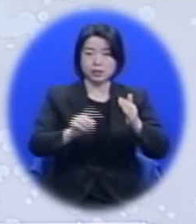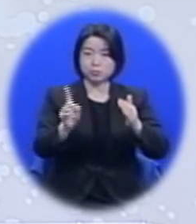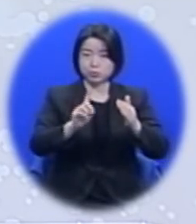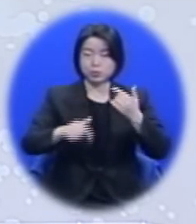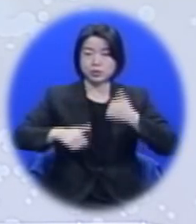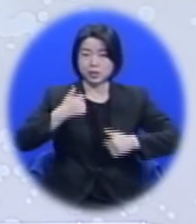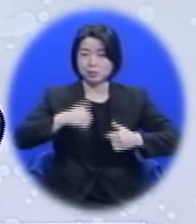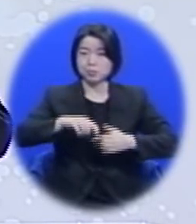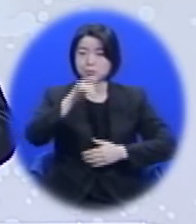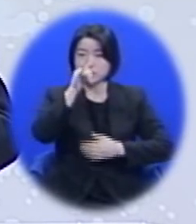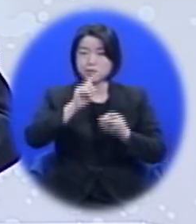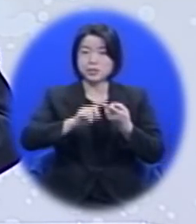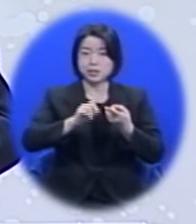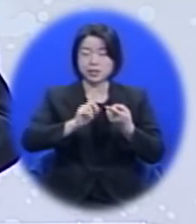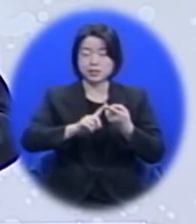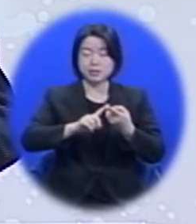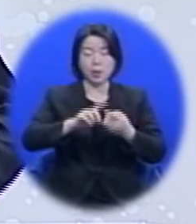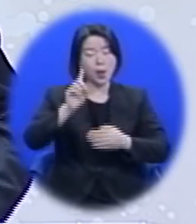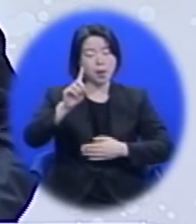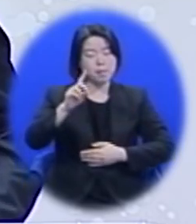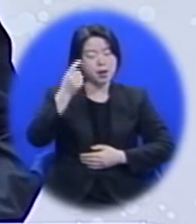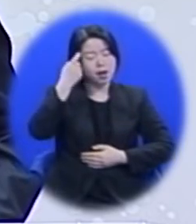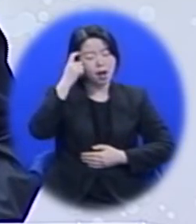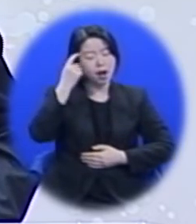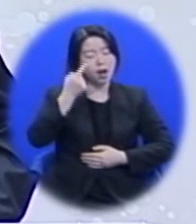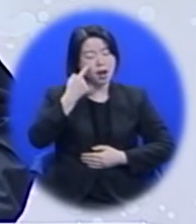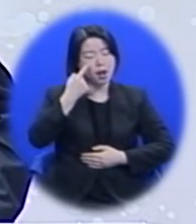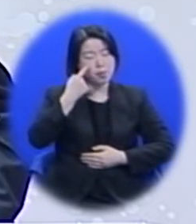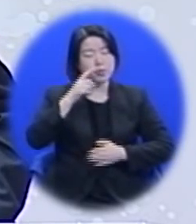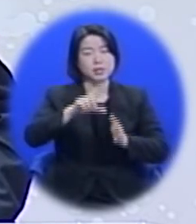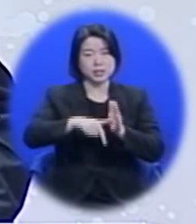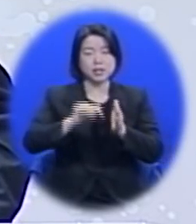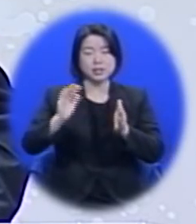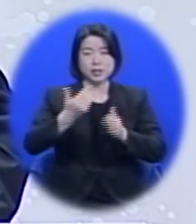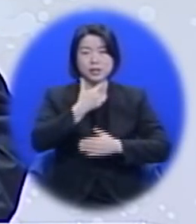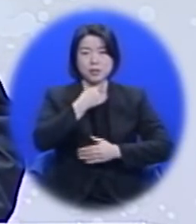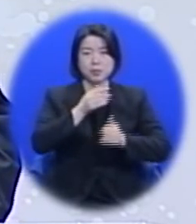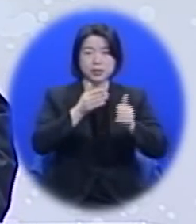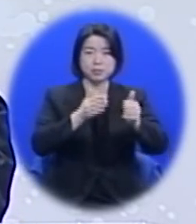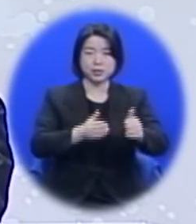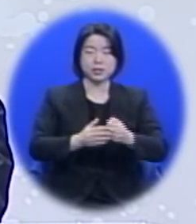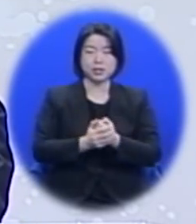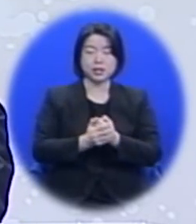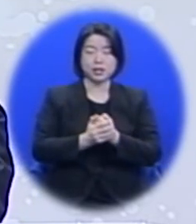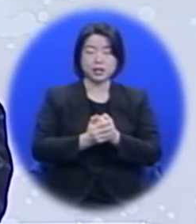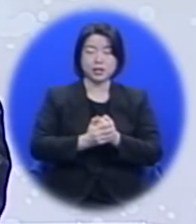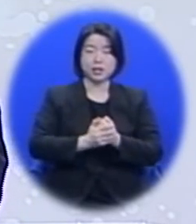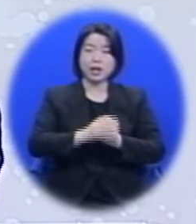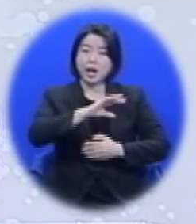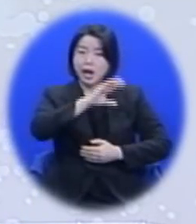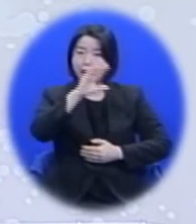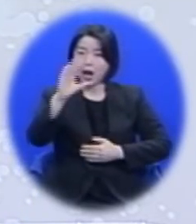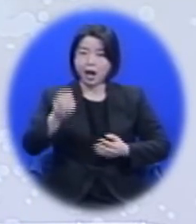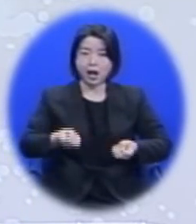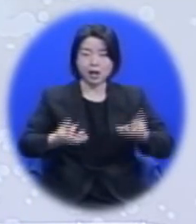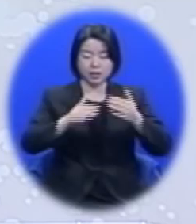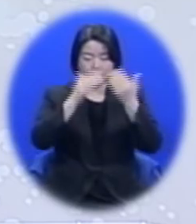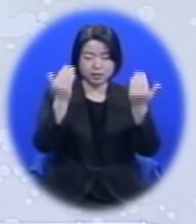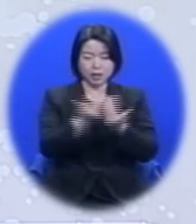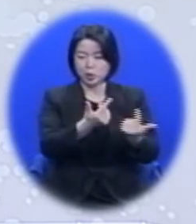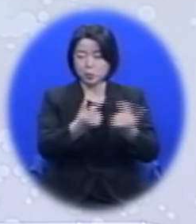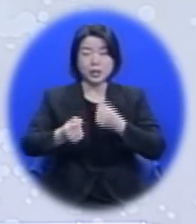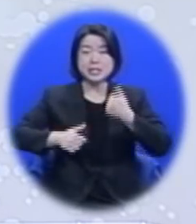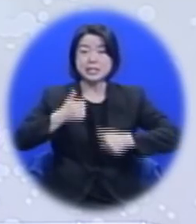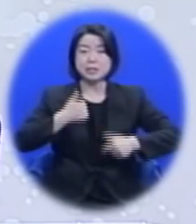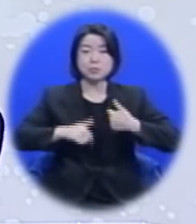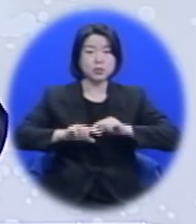있는지 여러분 한번 돌아보는 시간 됐으면 좋겠습니다. 성탄절이라고 다 기쁜 건 아닌 것